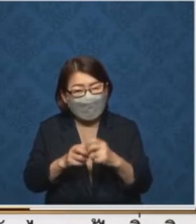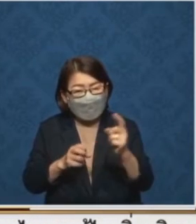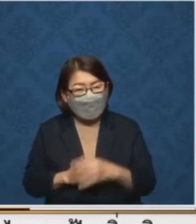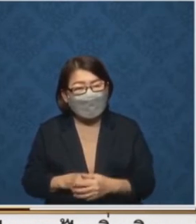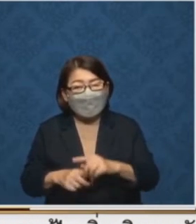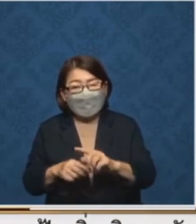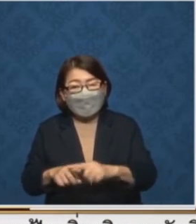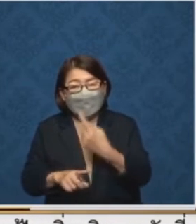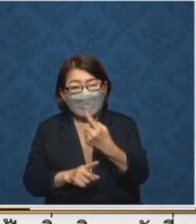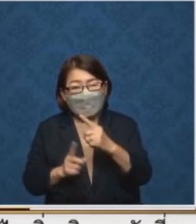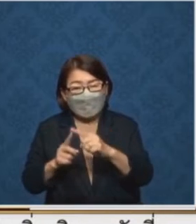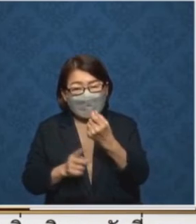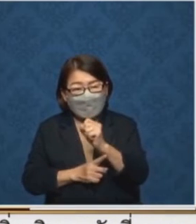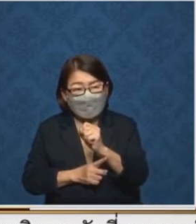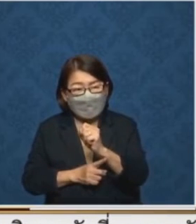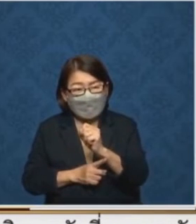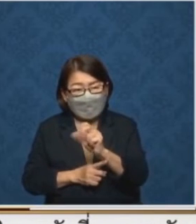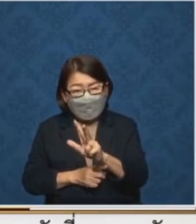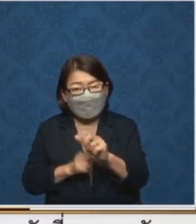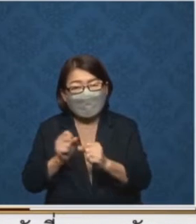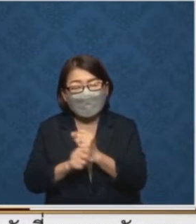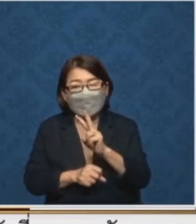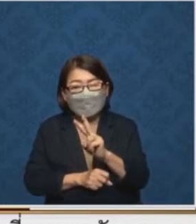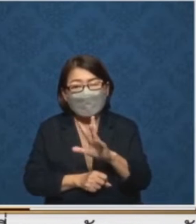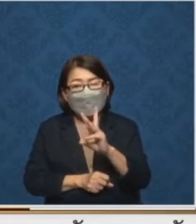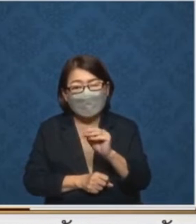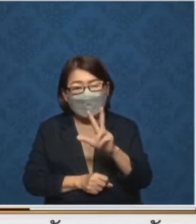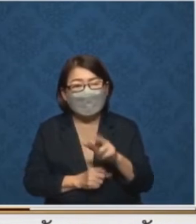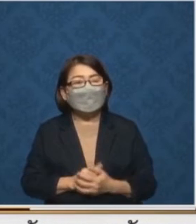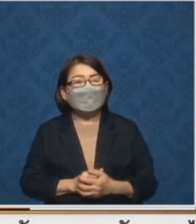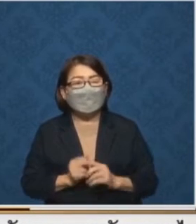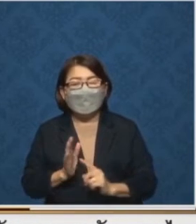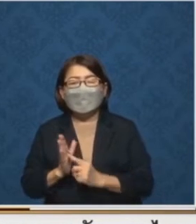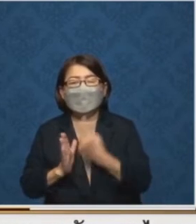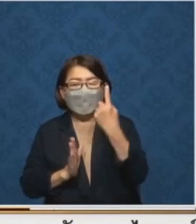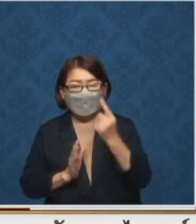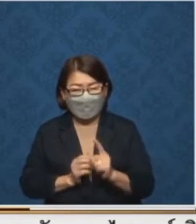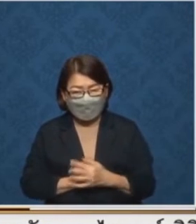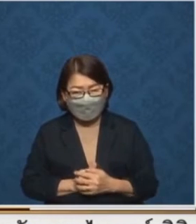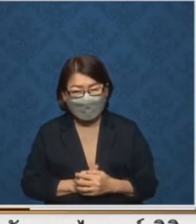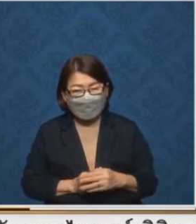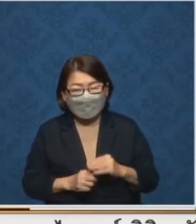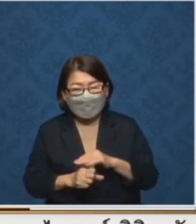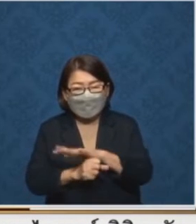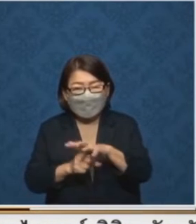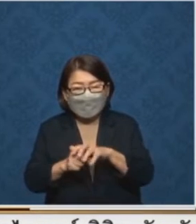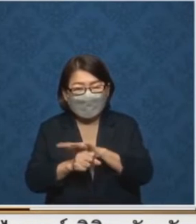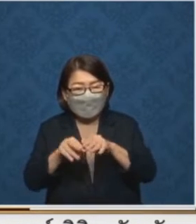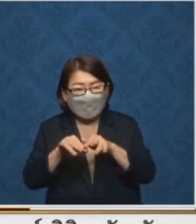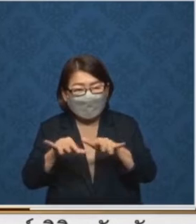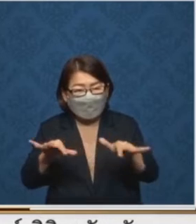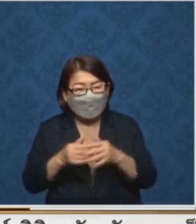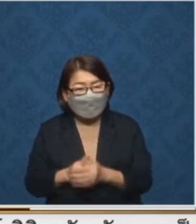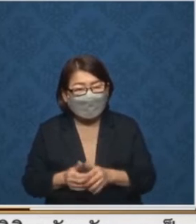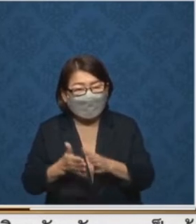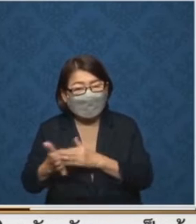เราได้เกิดจุดเริ่มต้นของการระบาดนั่นคือสีแดงที่เน้นไว้เราตรวพบคนไทยคนแรกเป็นคนขับแท็กซีแล